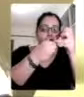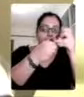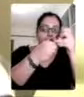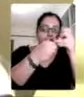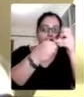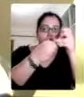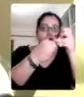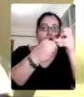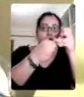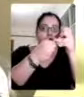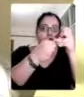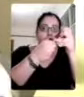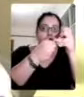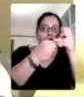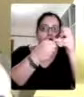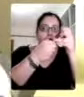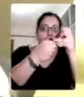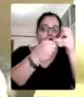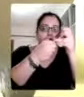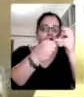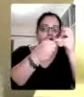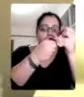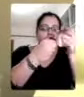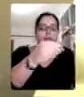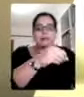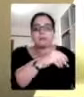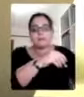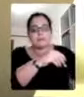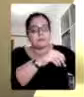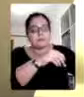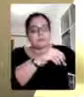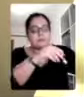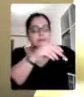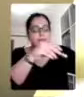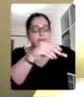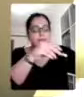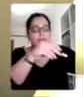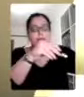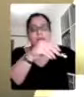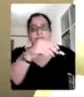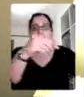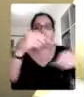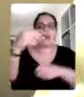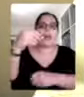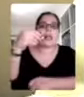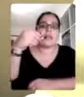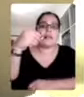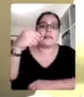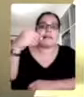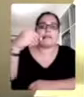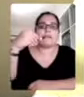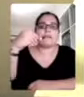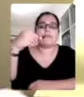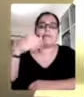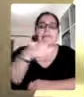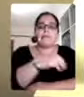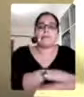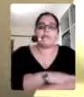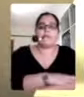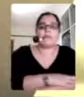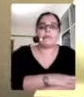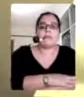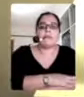çakmağın kalitesine bilmem nesine söyleyecek bir lafım yok. Fakat şu şeyde gördüğünüz artık buna ne